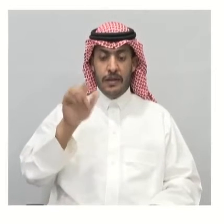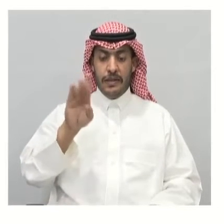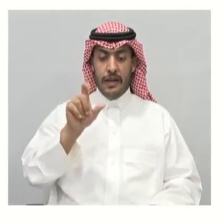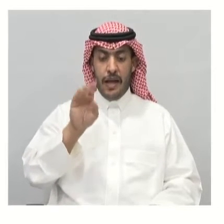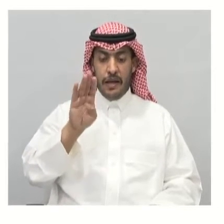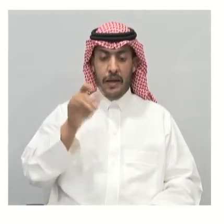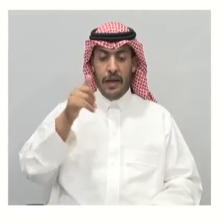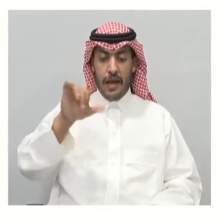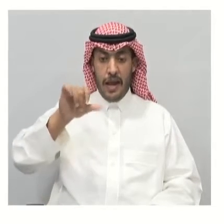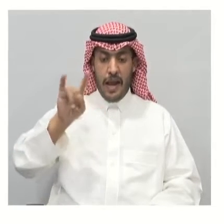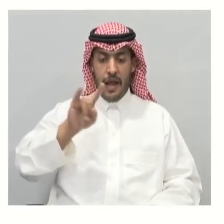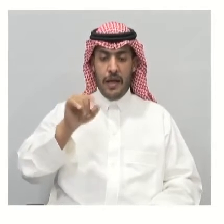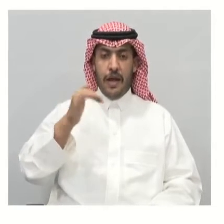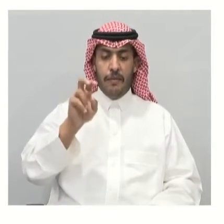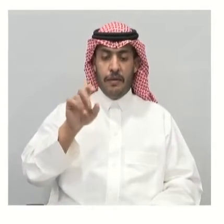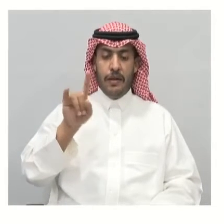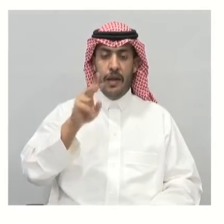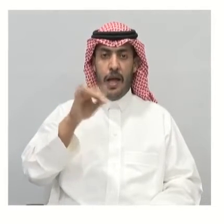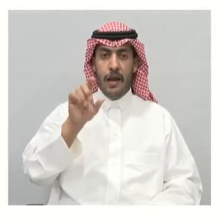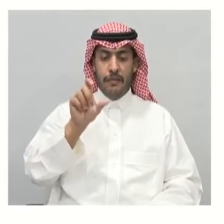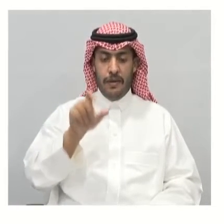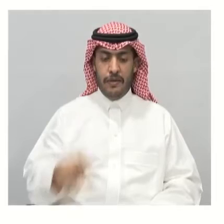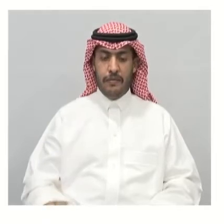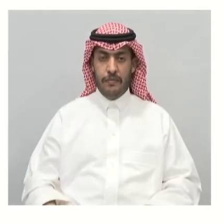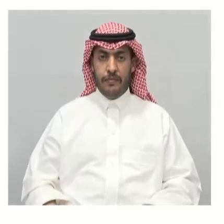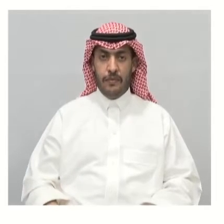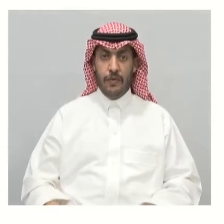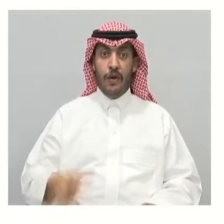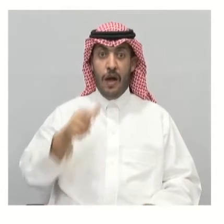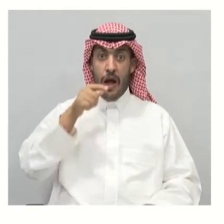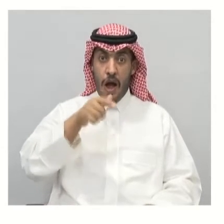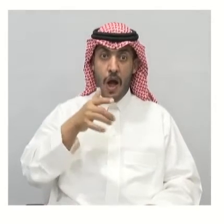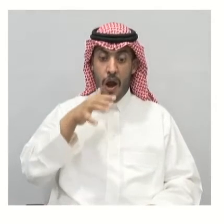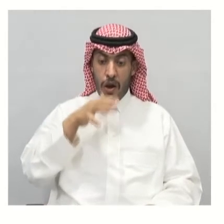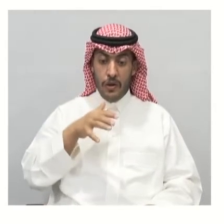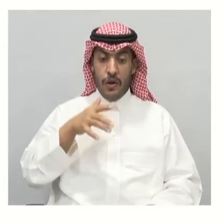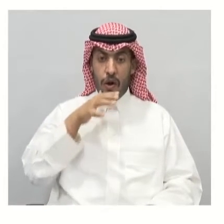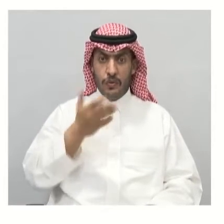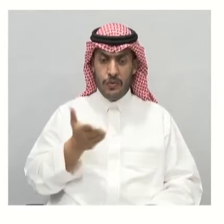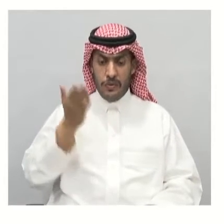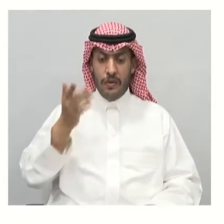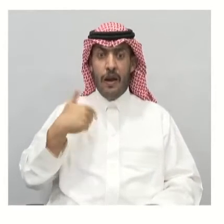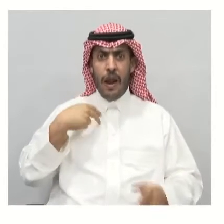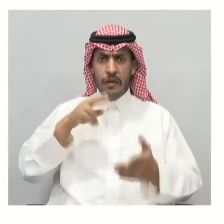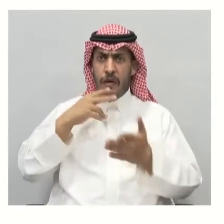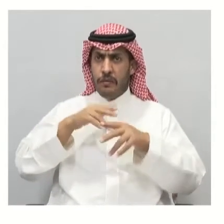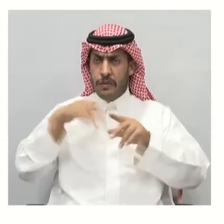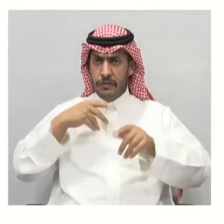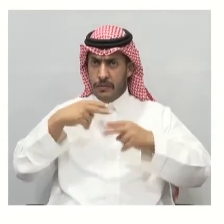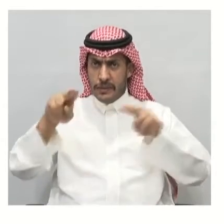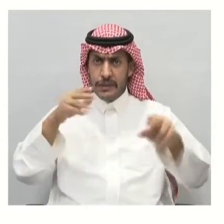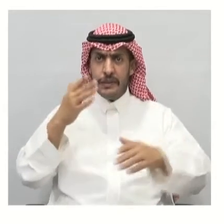الا رحمه للعالمين وقال النبي صلى الله عليه وسلم انما بعثت